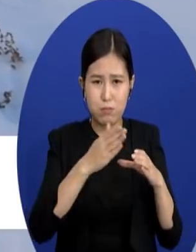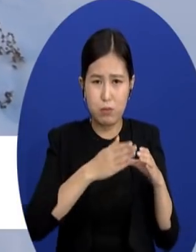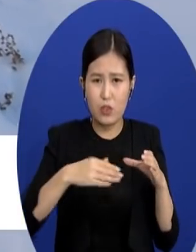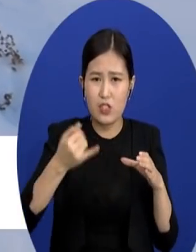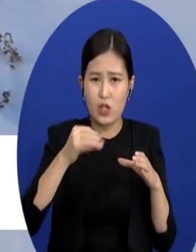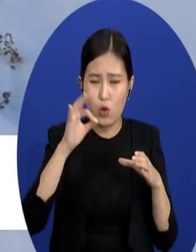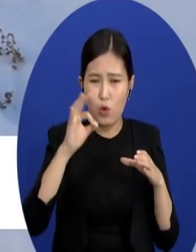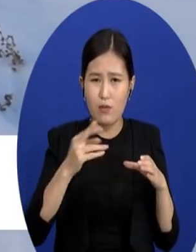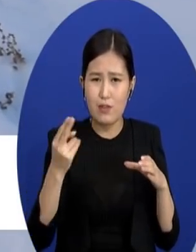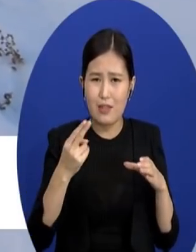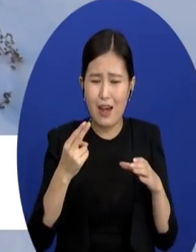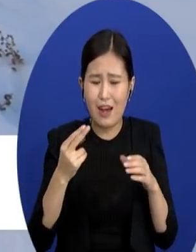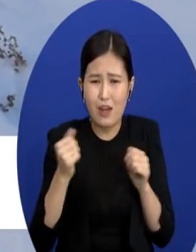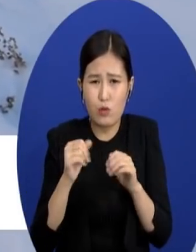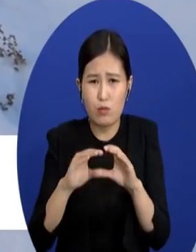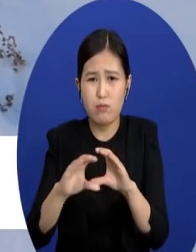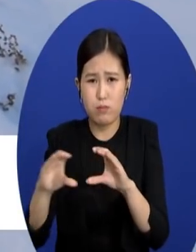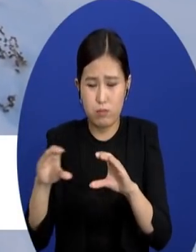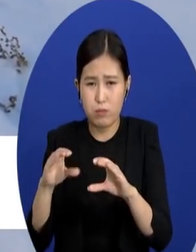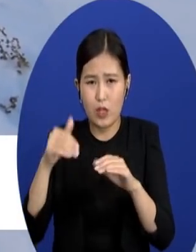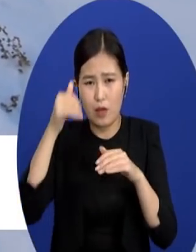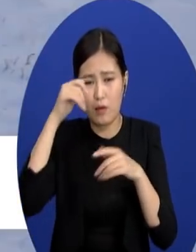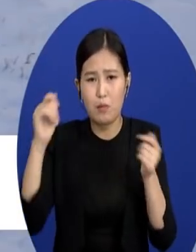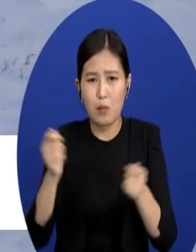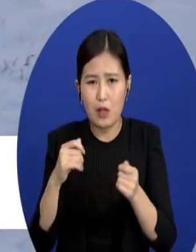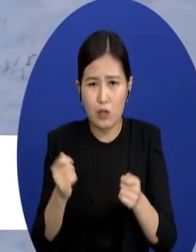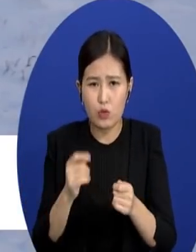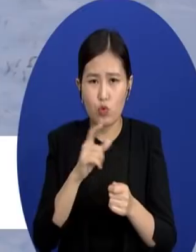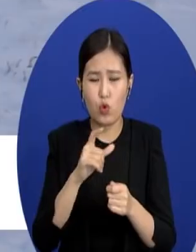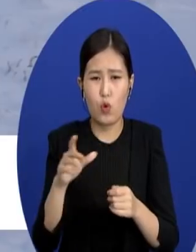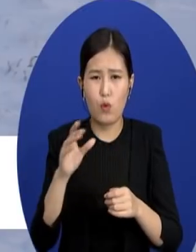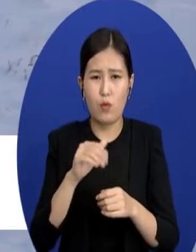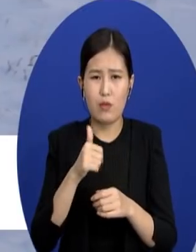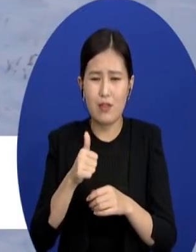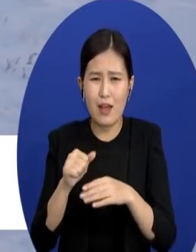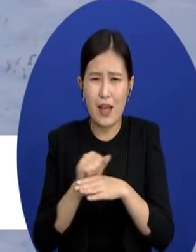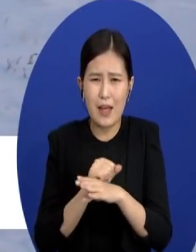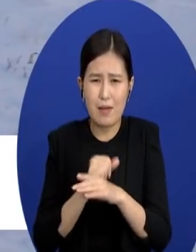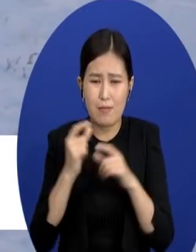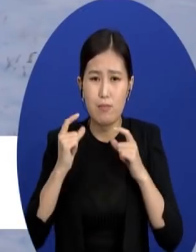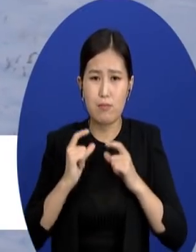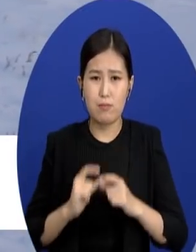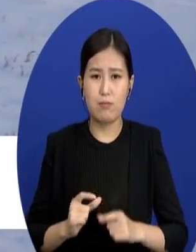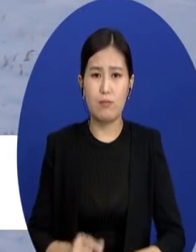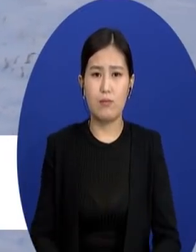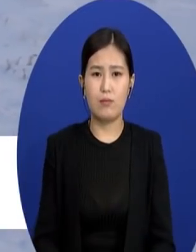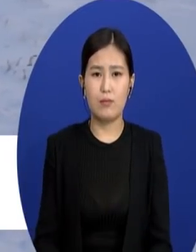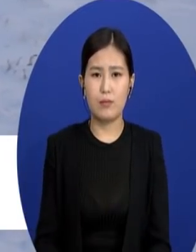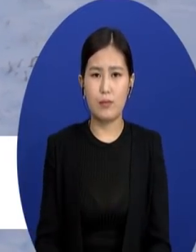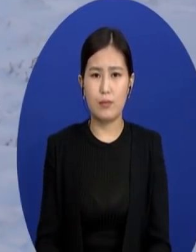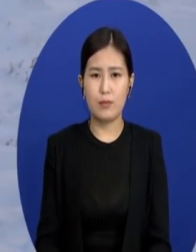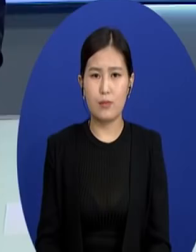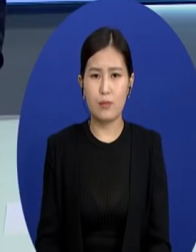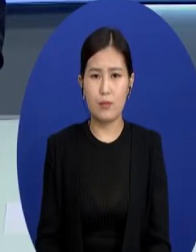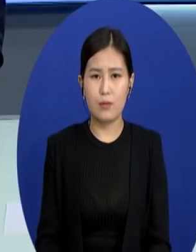малчид ард иргэдийн хувийн бэлтгэлээ сайтар хангахыг аймгийн хөдөө аж ахуйн газраас анхааруулж байсан юм а.